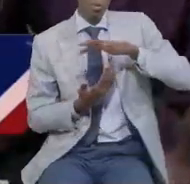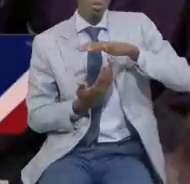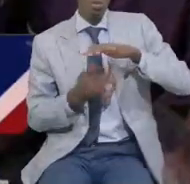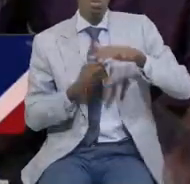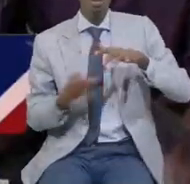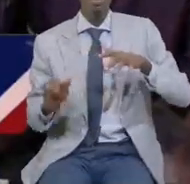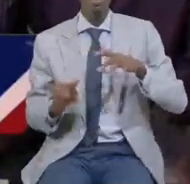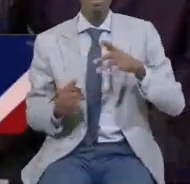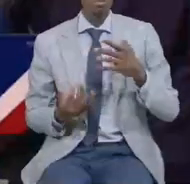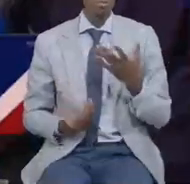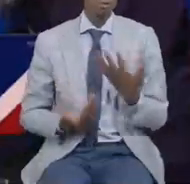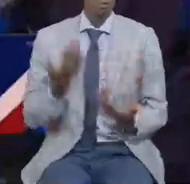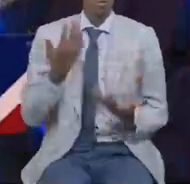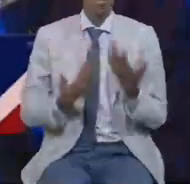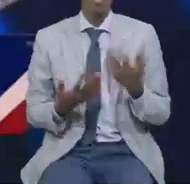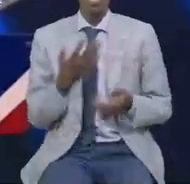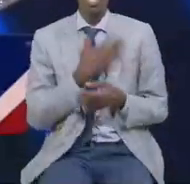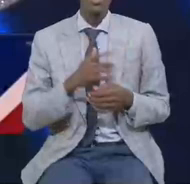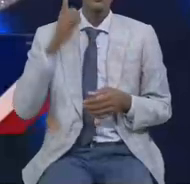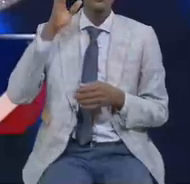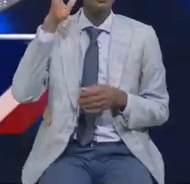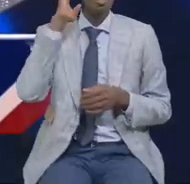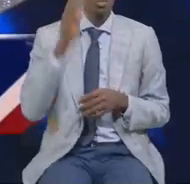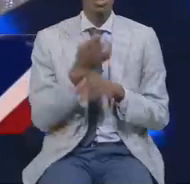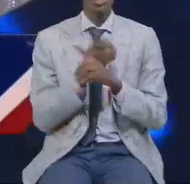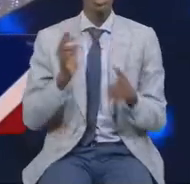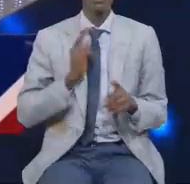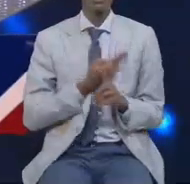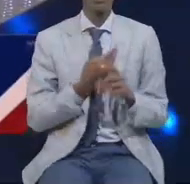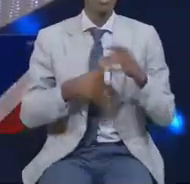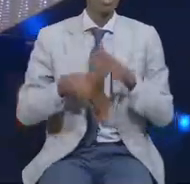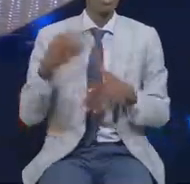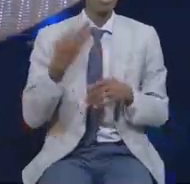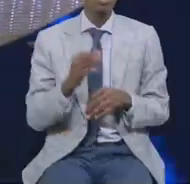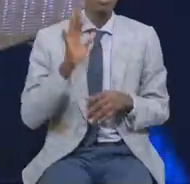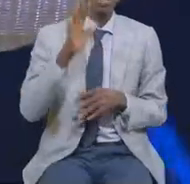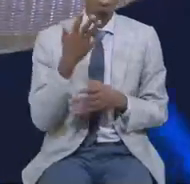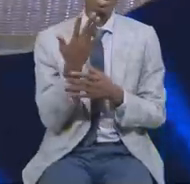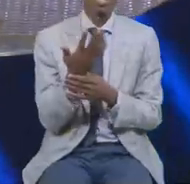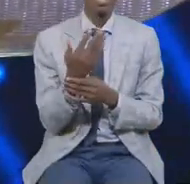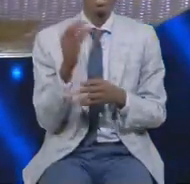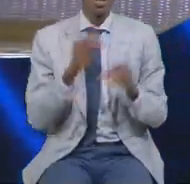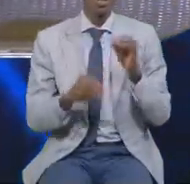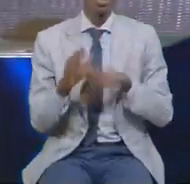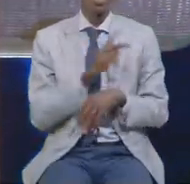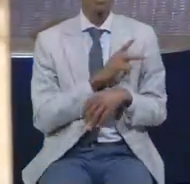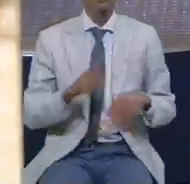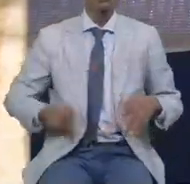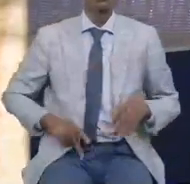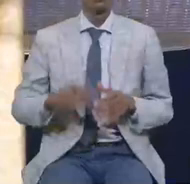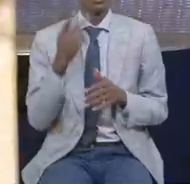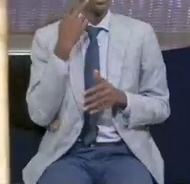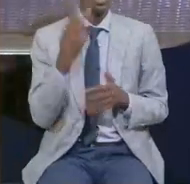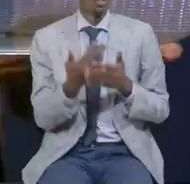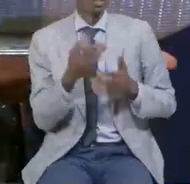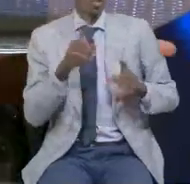Et il nous délivrera de ta main, ô roi. Avant de